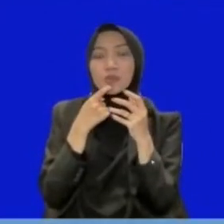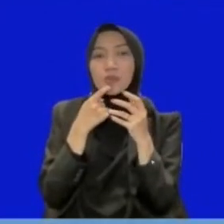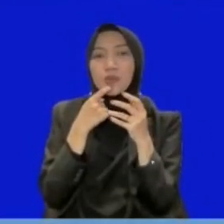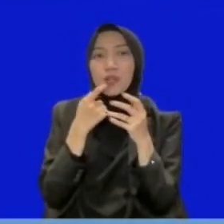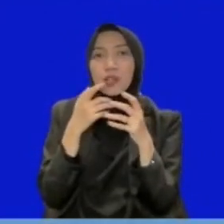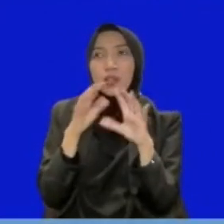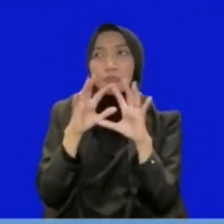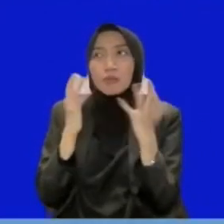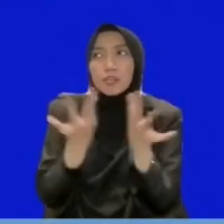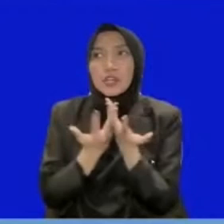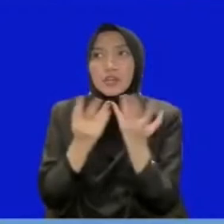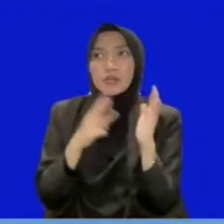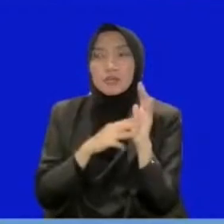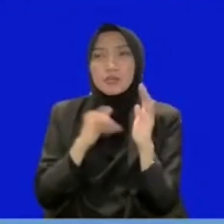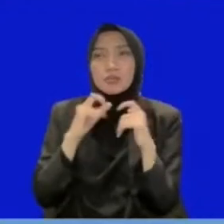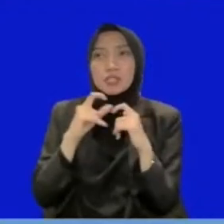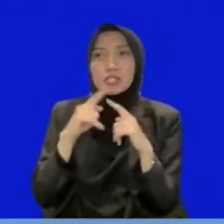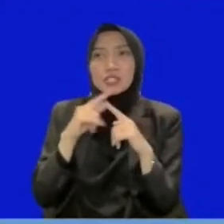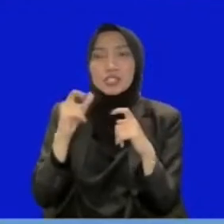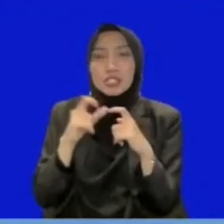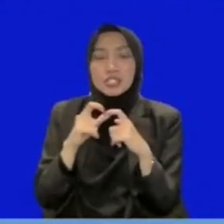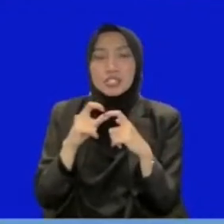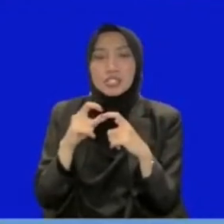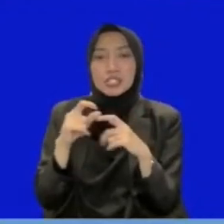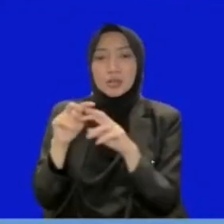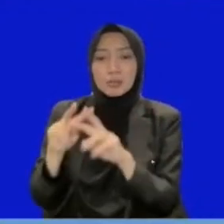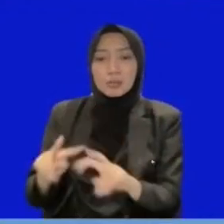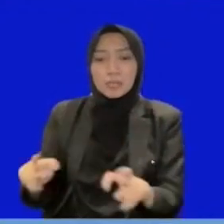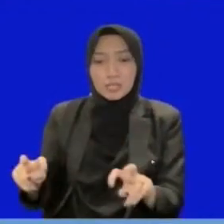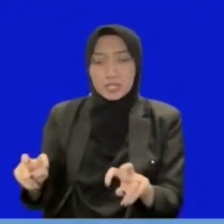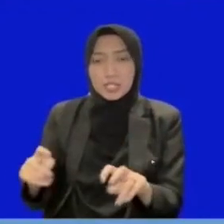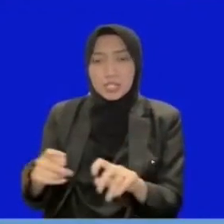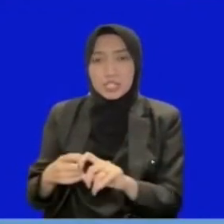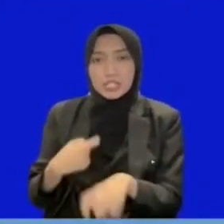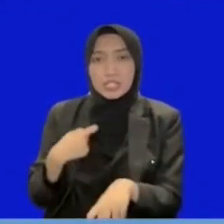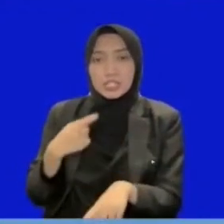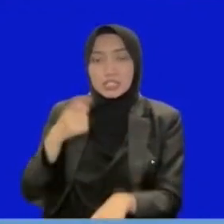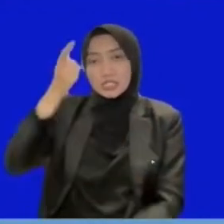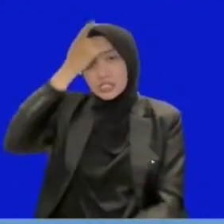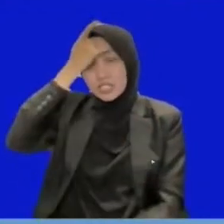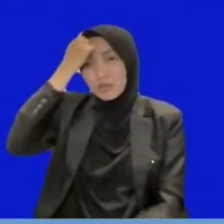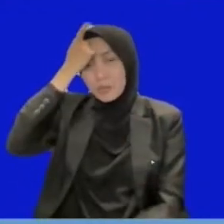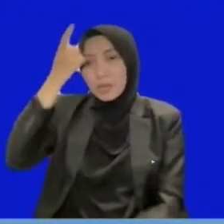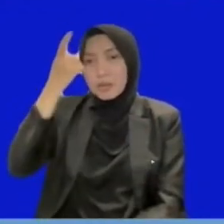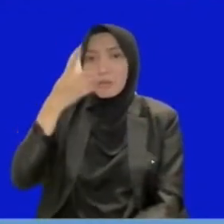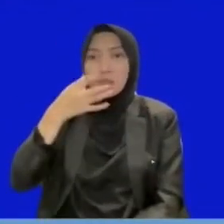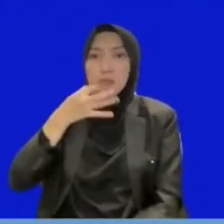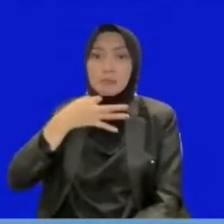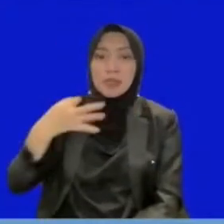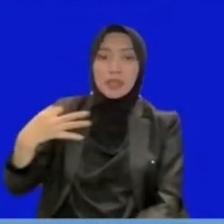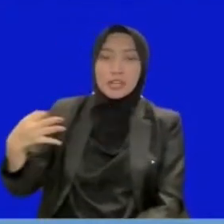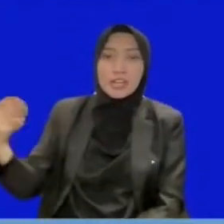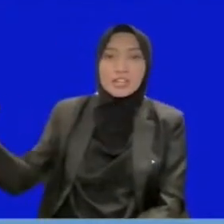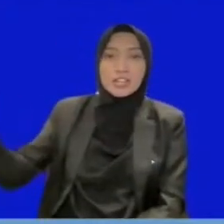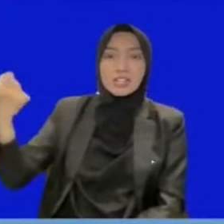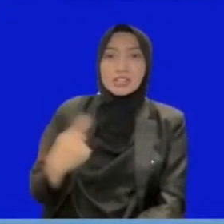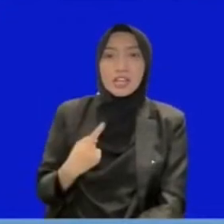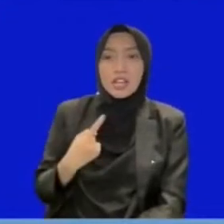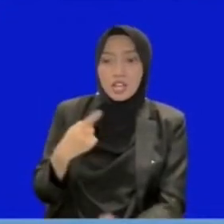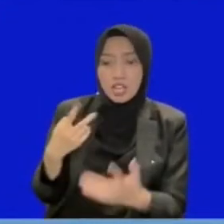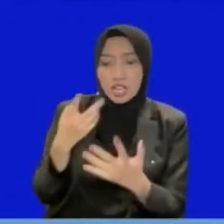benda mistis seperti itu. Akhirnya peneliti dari Jerman, dari Belanda datang menemukan,